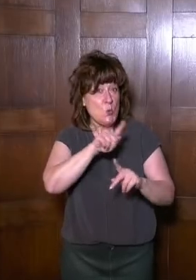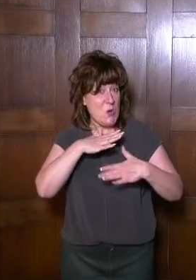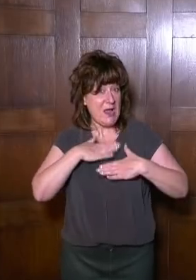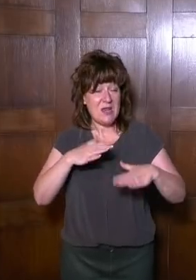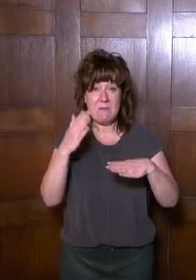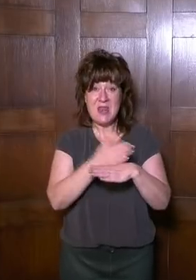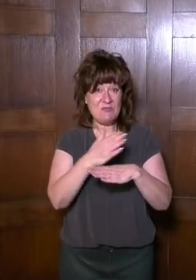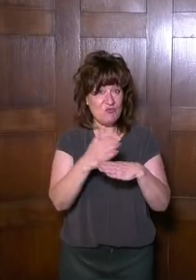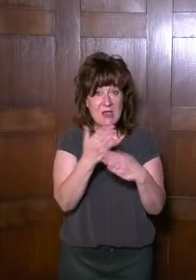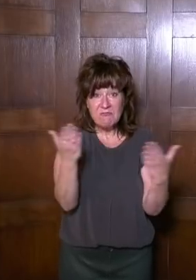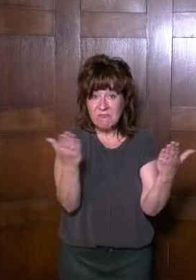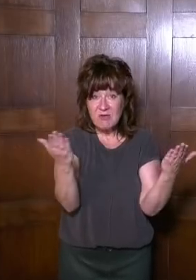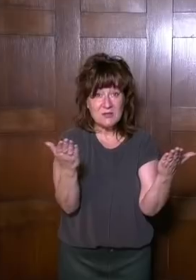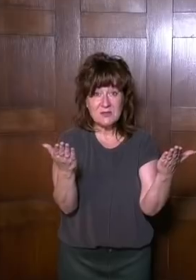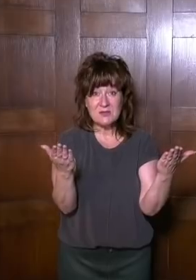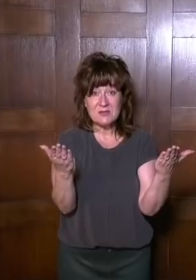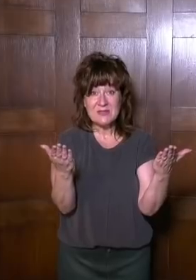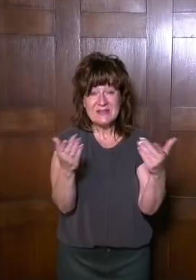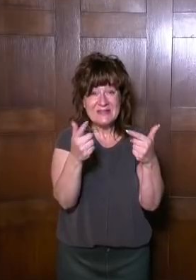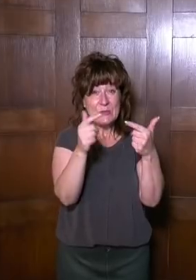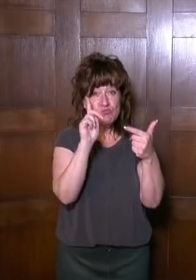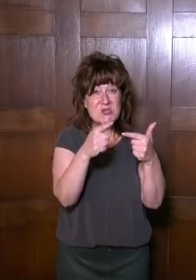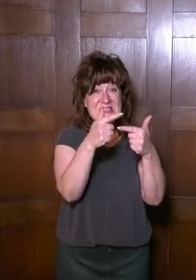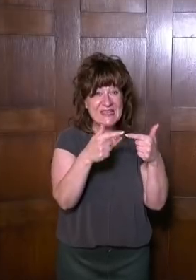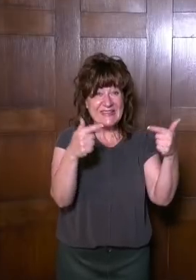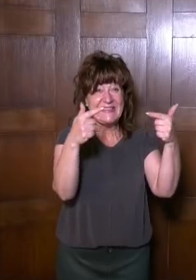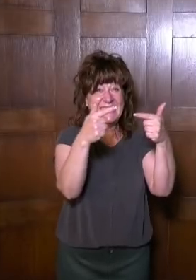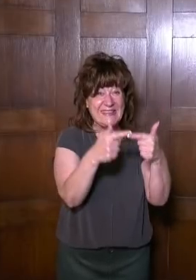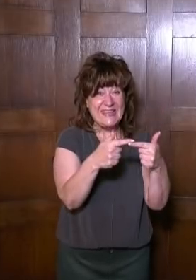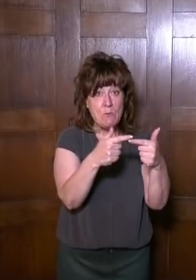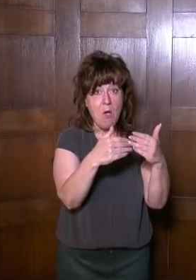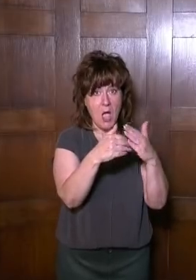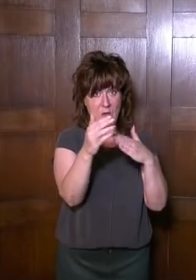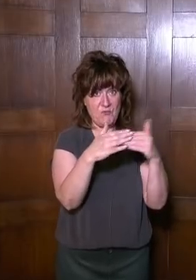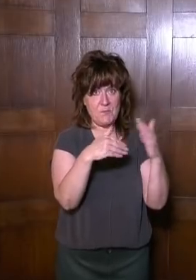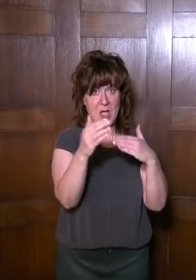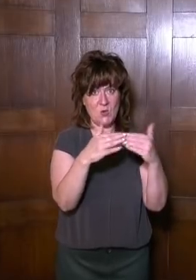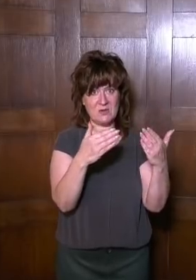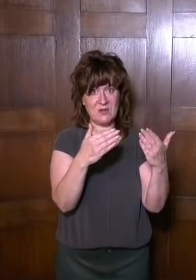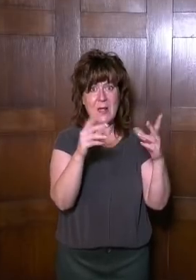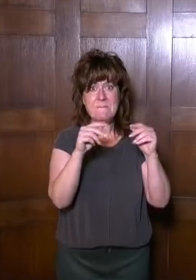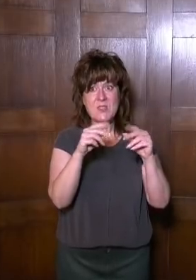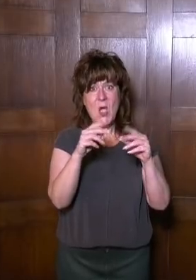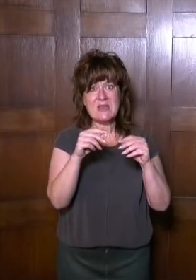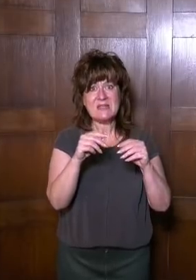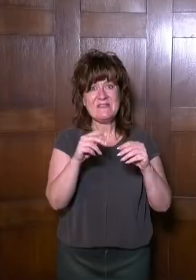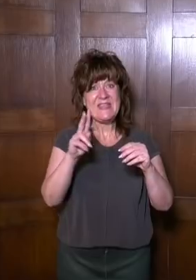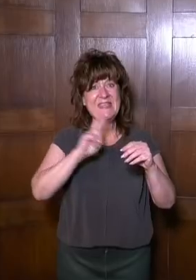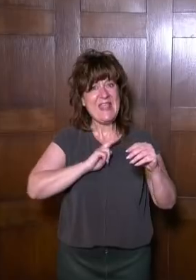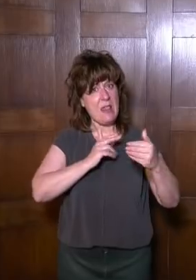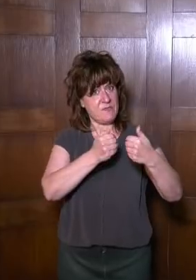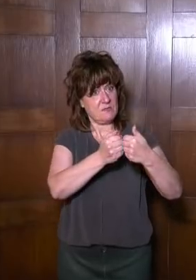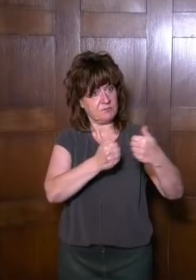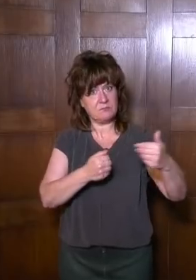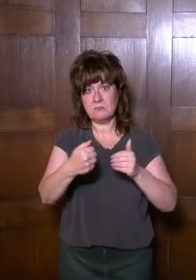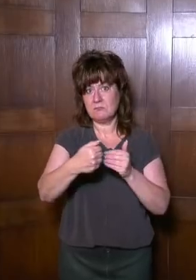war vor allen Dingen, dass wir Teams gebildet haben. Wir haben also sind uns selbst aus dem Weg gegangen, dass